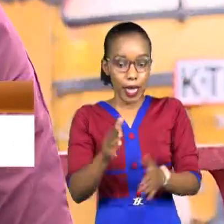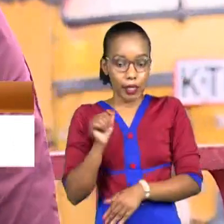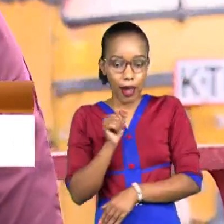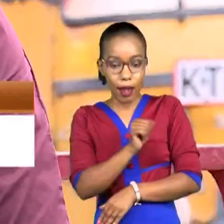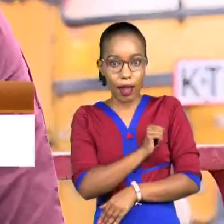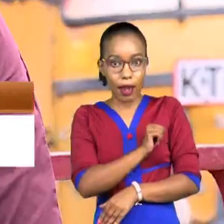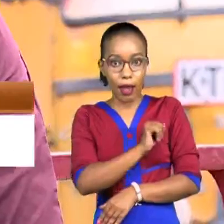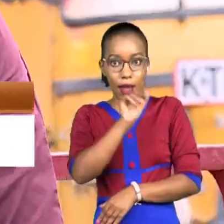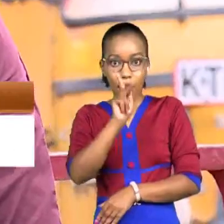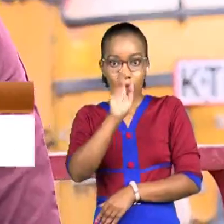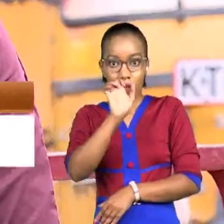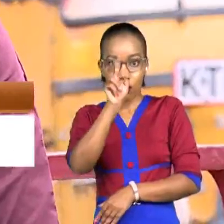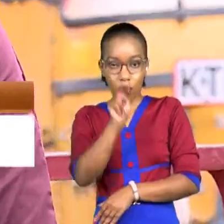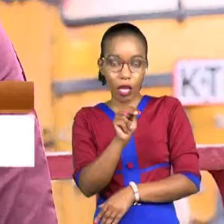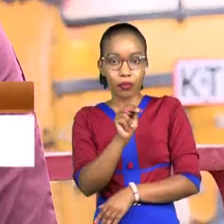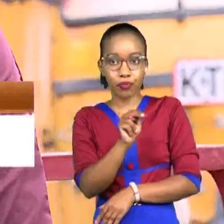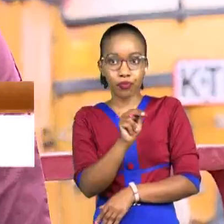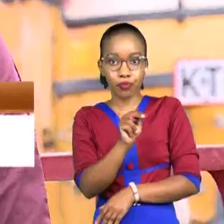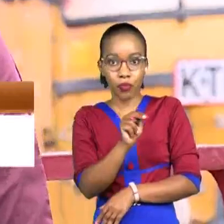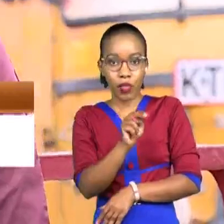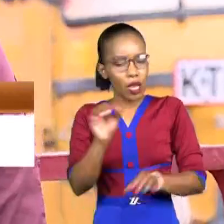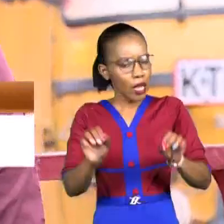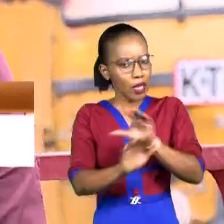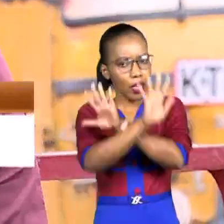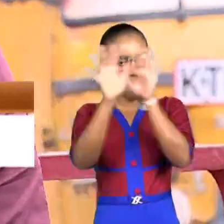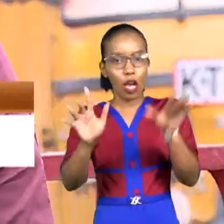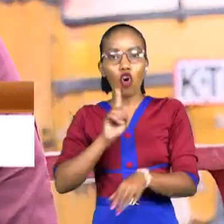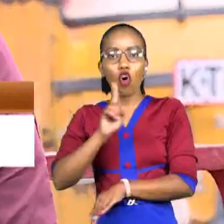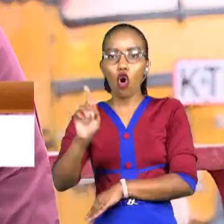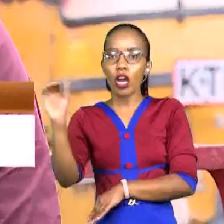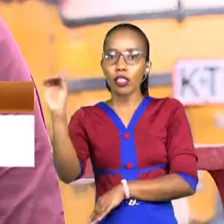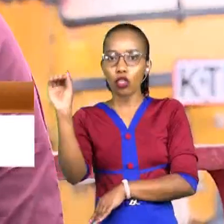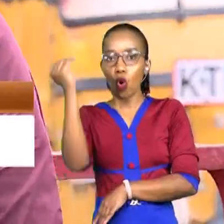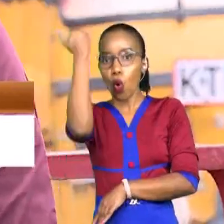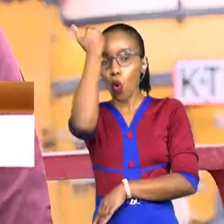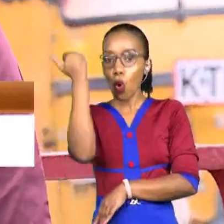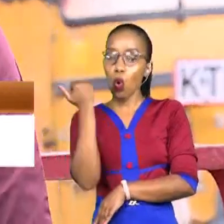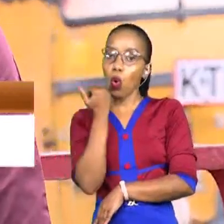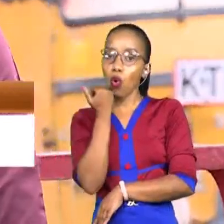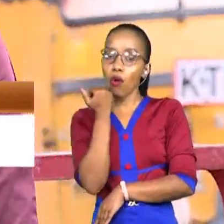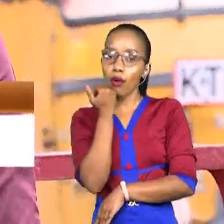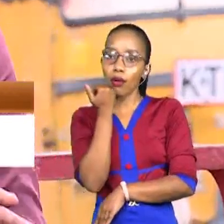Ken Lusaka aliweza kuweka bayana kwamba hakuna agizo lolote kutoka kwa mahakama ambalo alikuwa